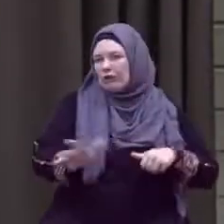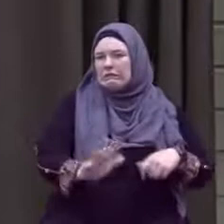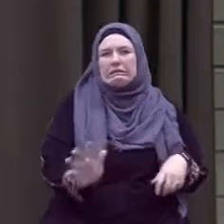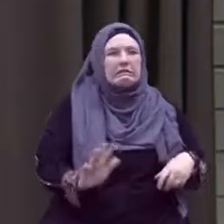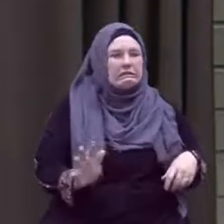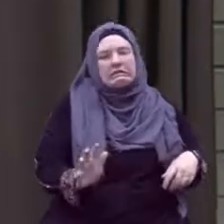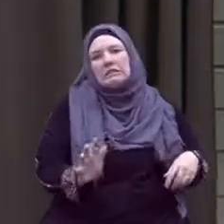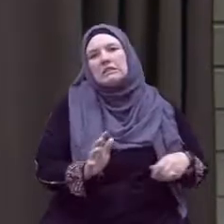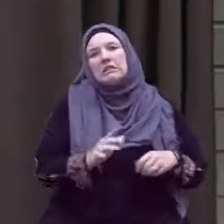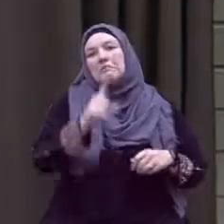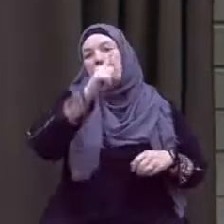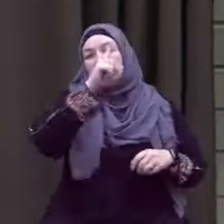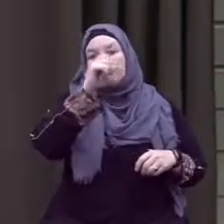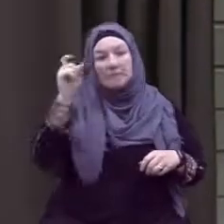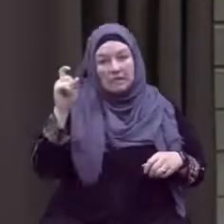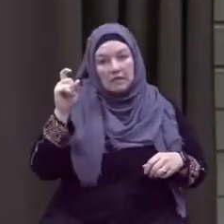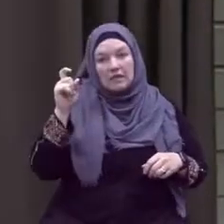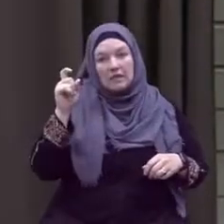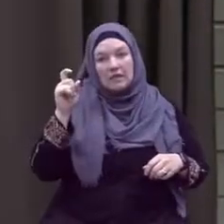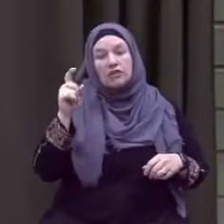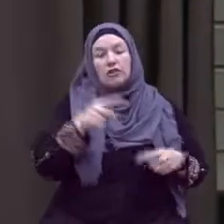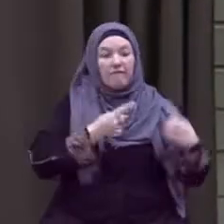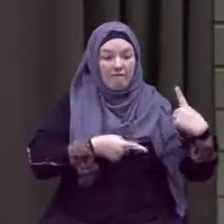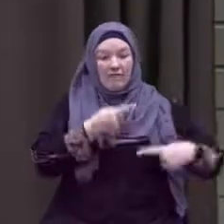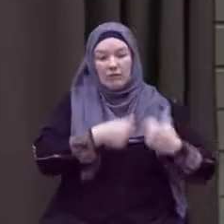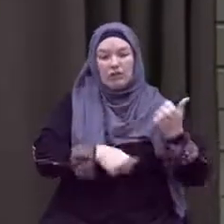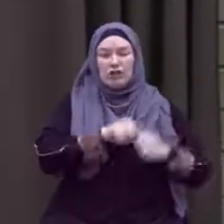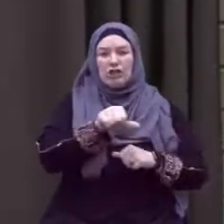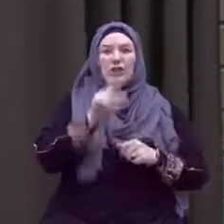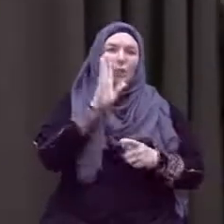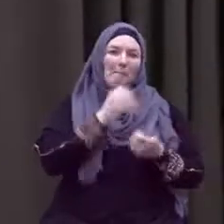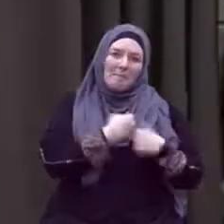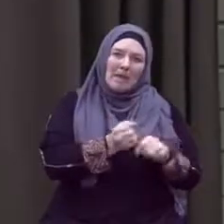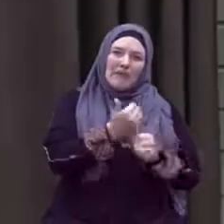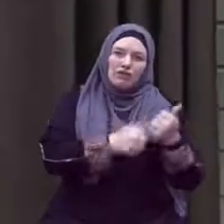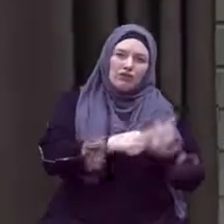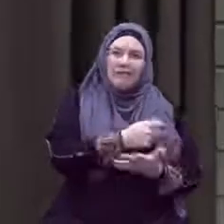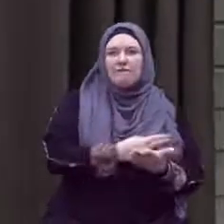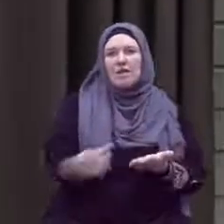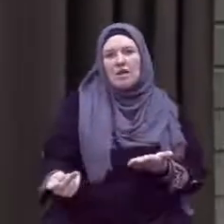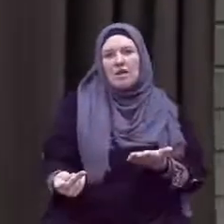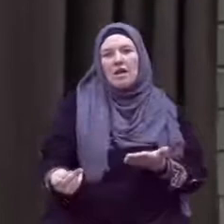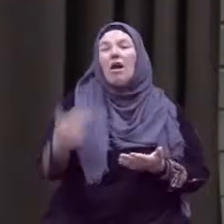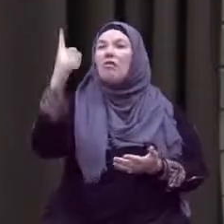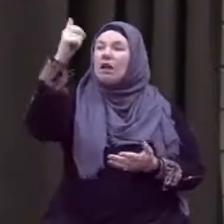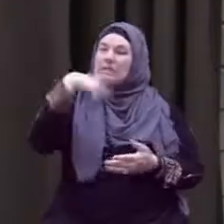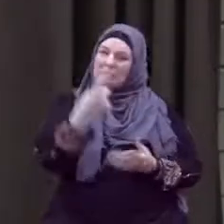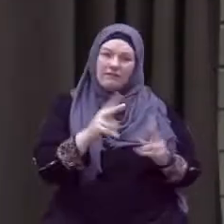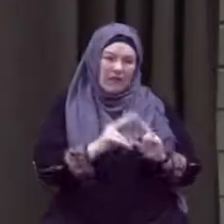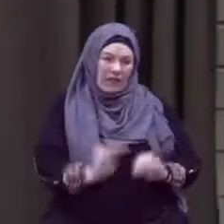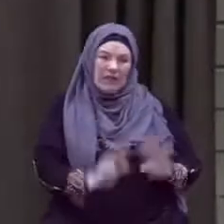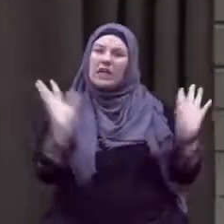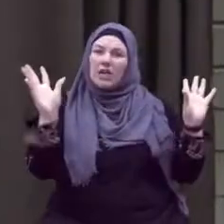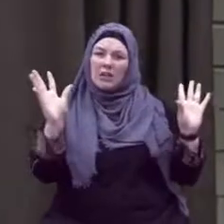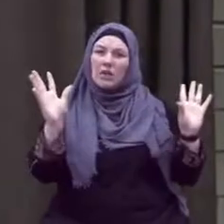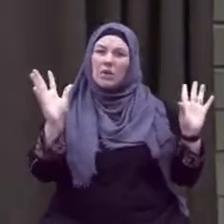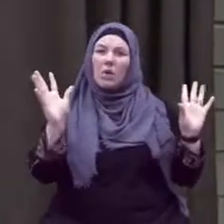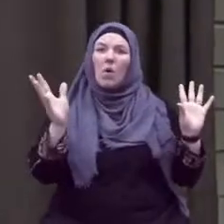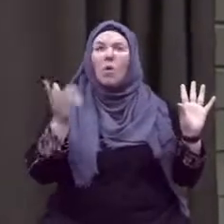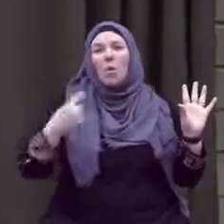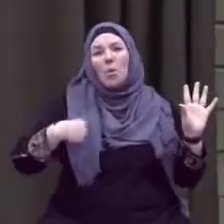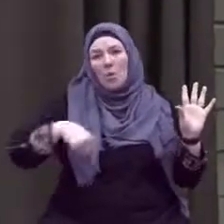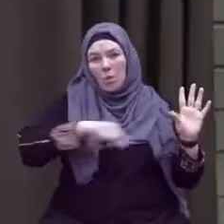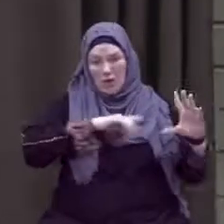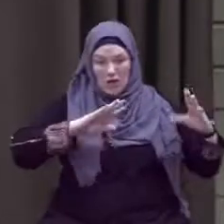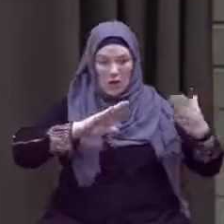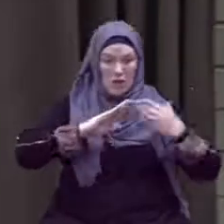فَتَفْشَلُوا, because you will fail. Telling us clearly what the disease is. We are breaking